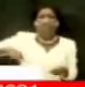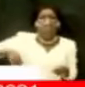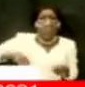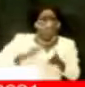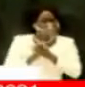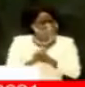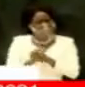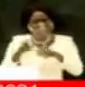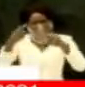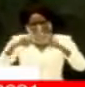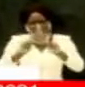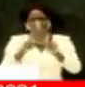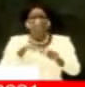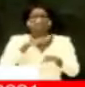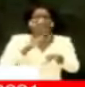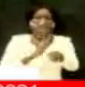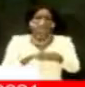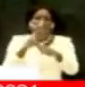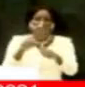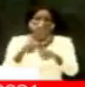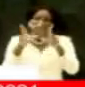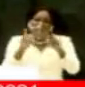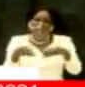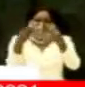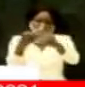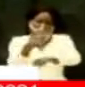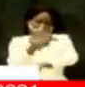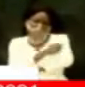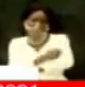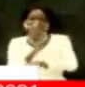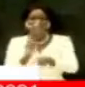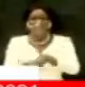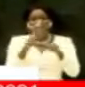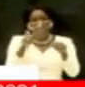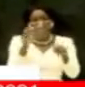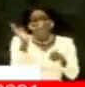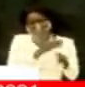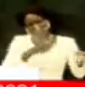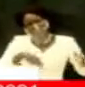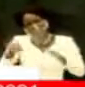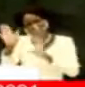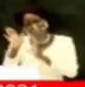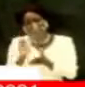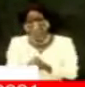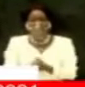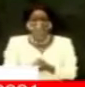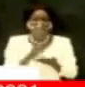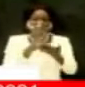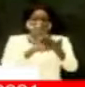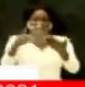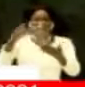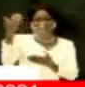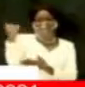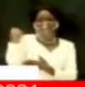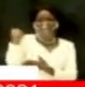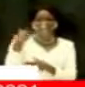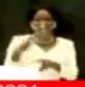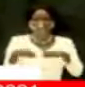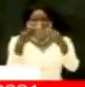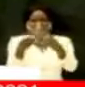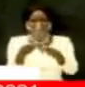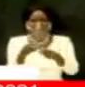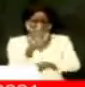yabwino kuti anthu azilandira sanga katemera ameneyu wiki yatha katemera ameneyu tinabako anthu